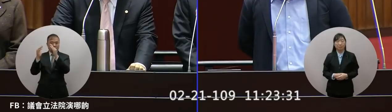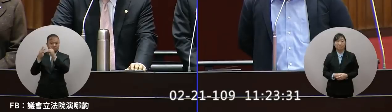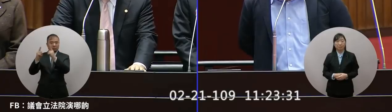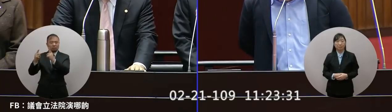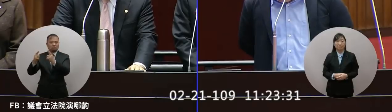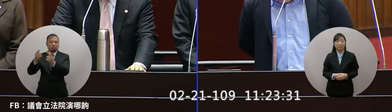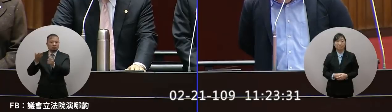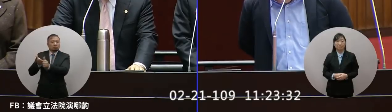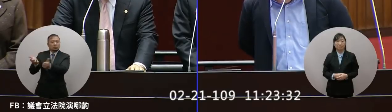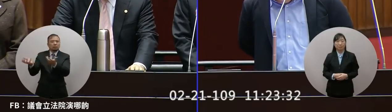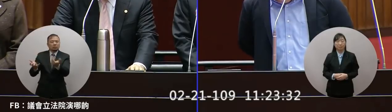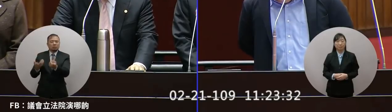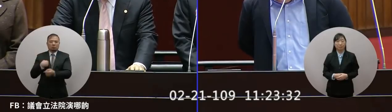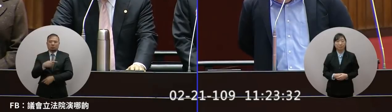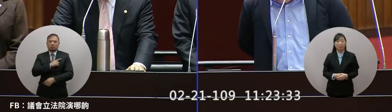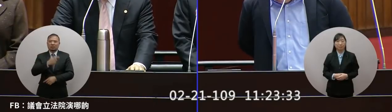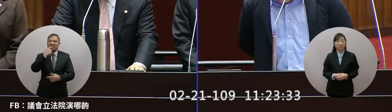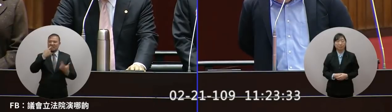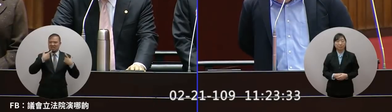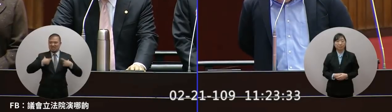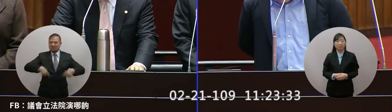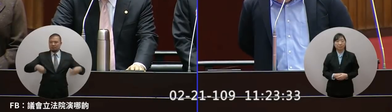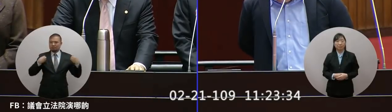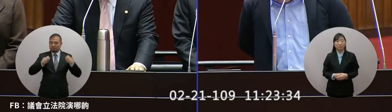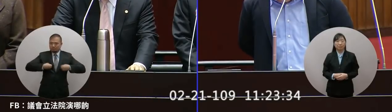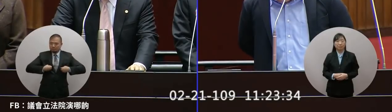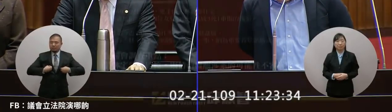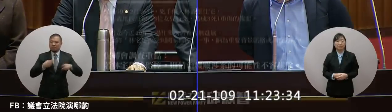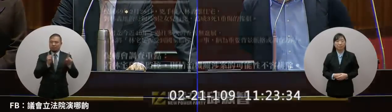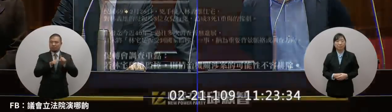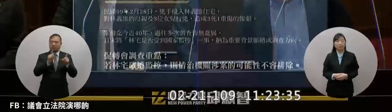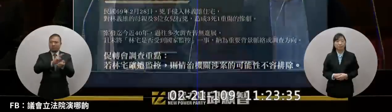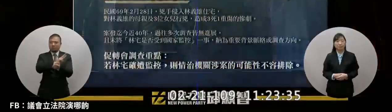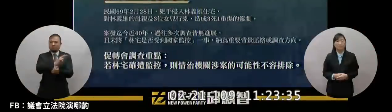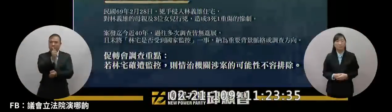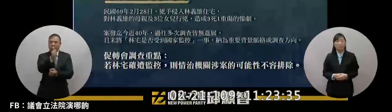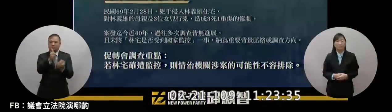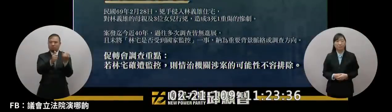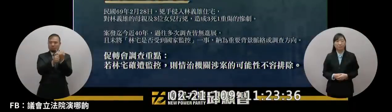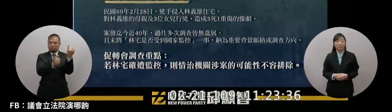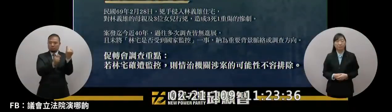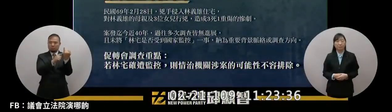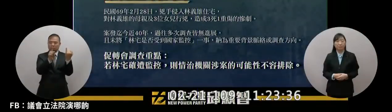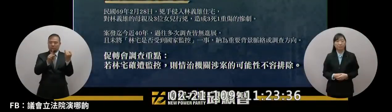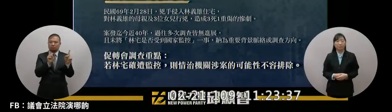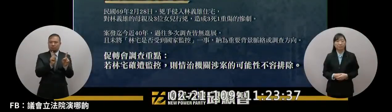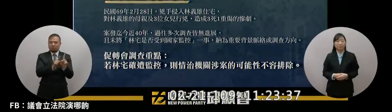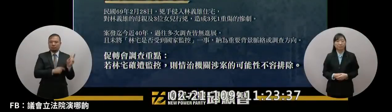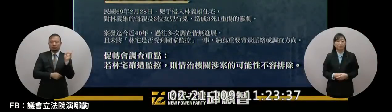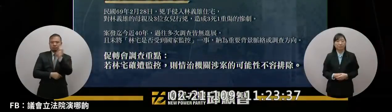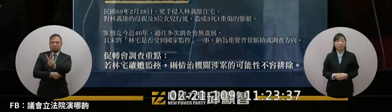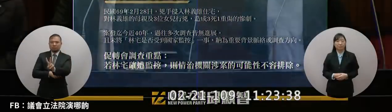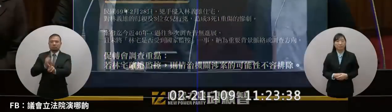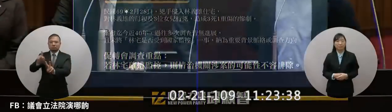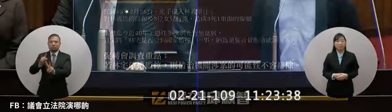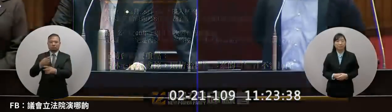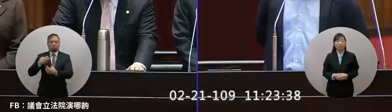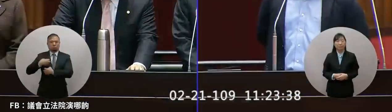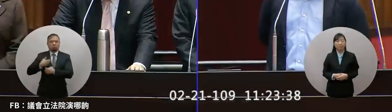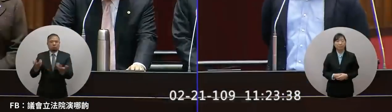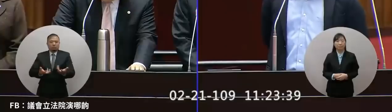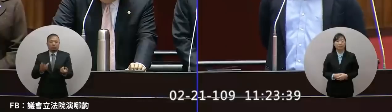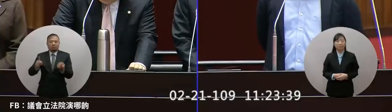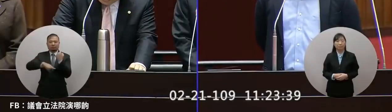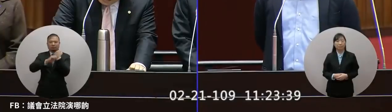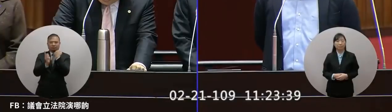袍陪着林益雄的太太在军事法庭上为公平正义而